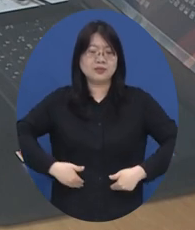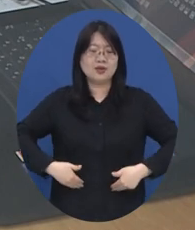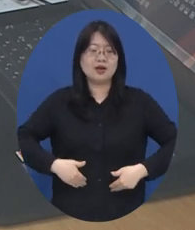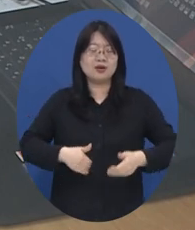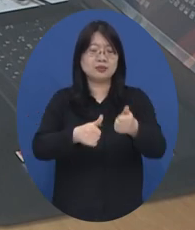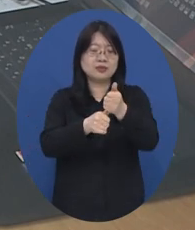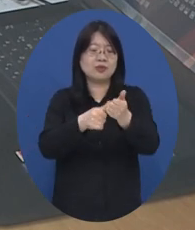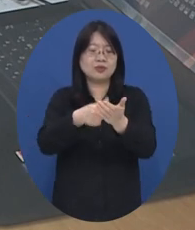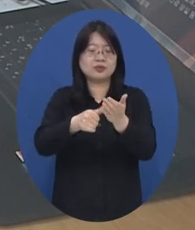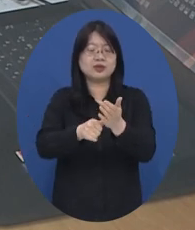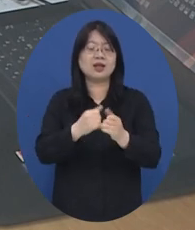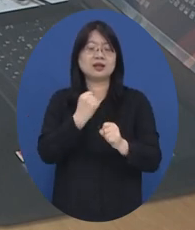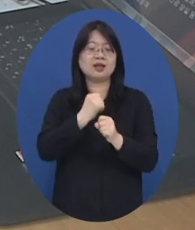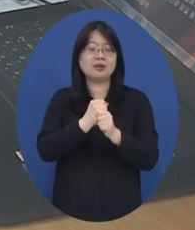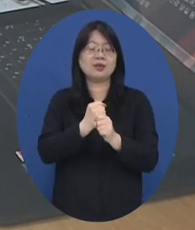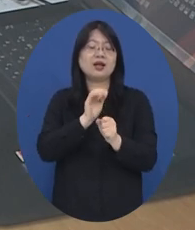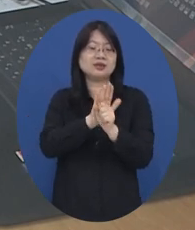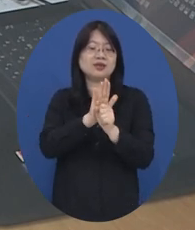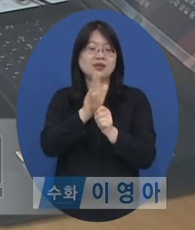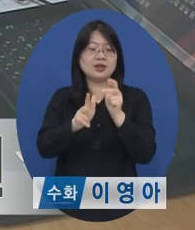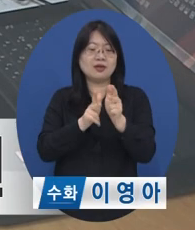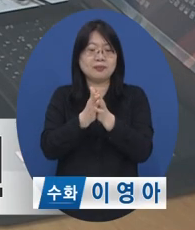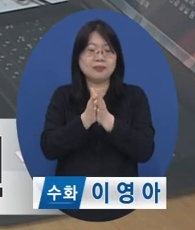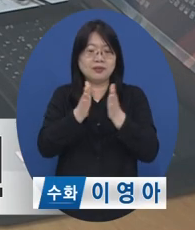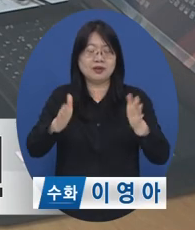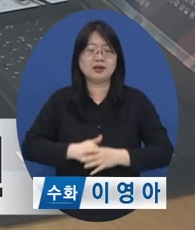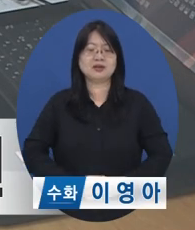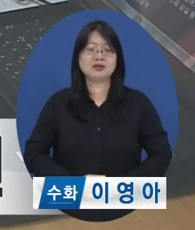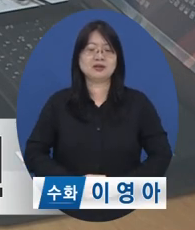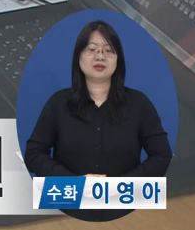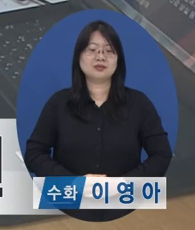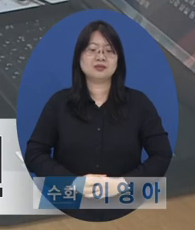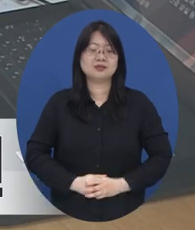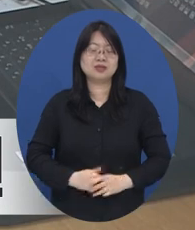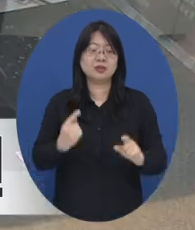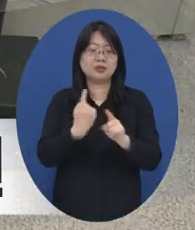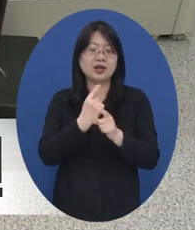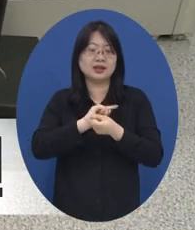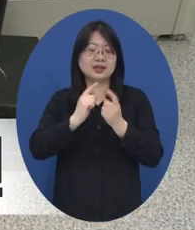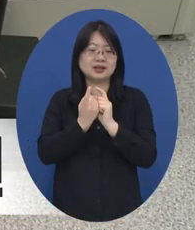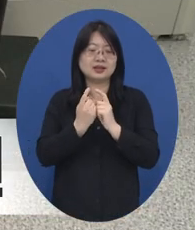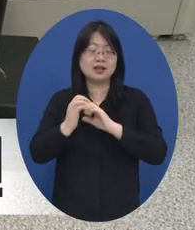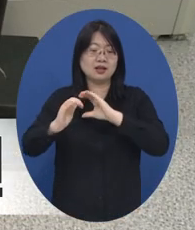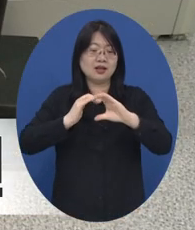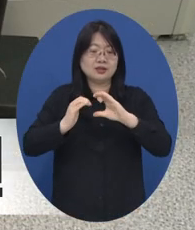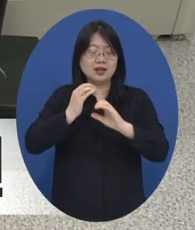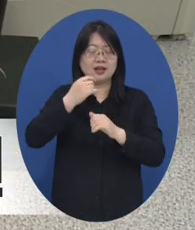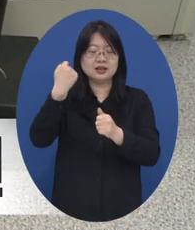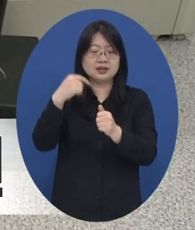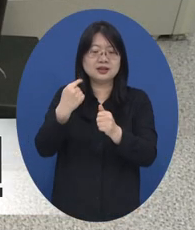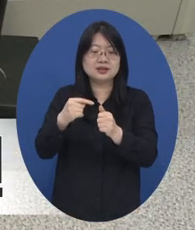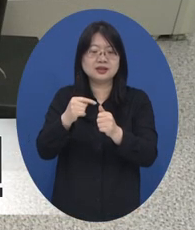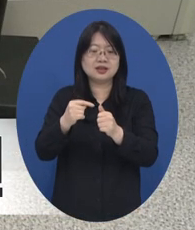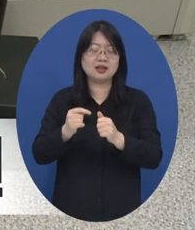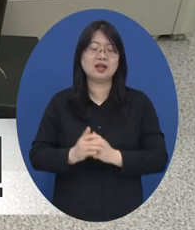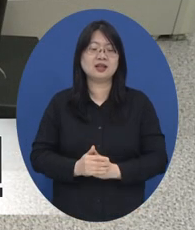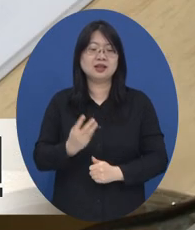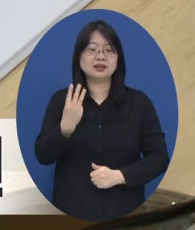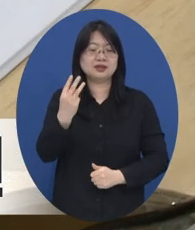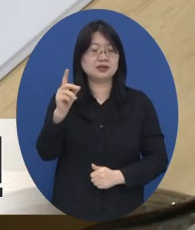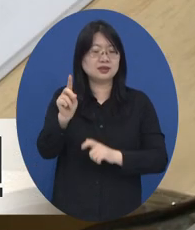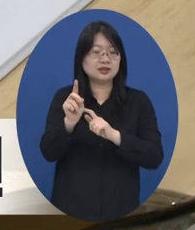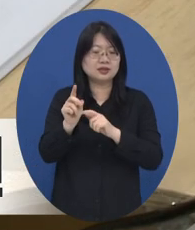경기도가 장애인의 생활에 필요한 보조 길 개발지원 사업을 실시합니다 보안 대 체 위 사 소통 기기 활용